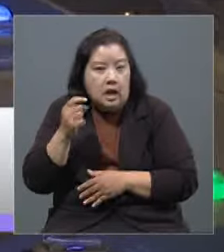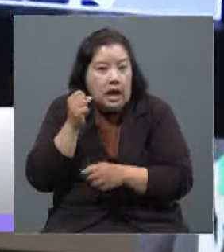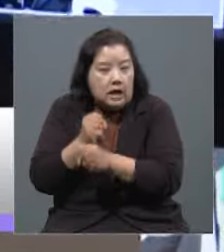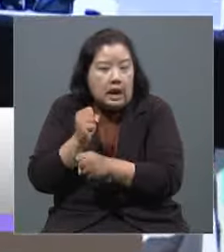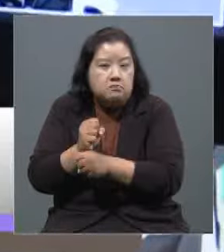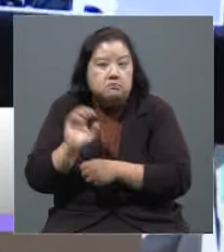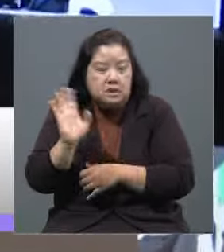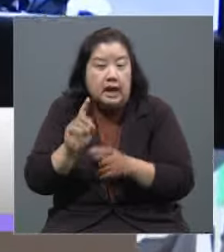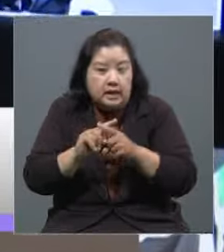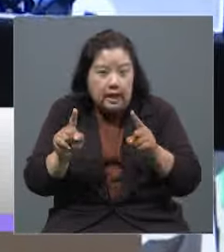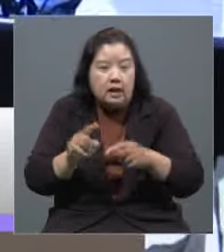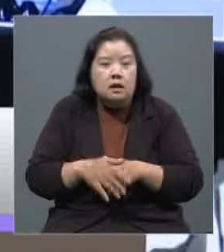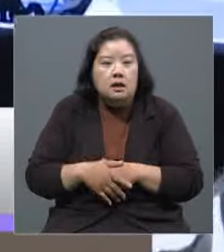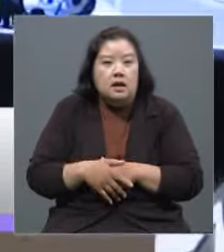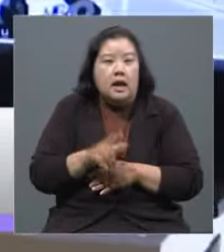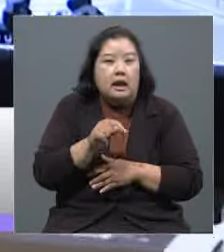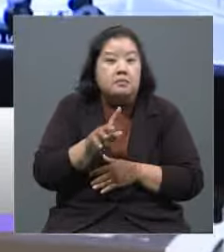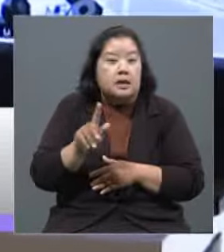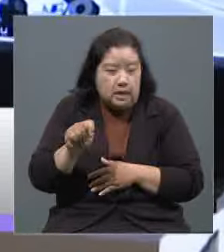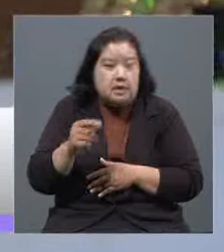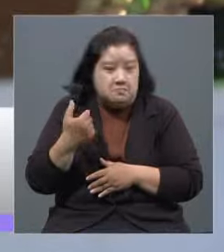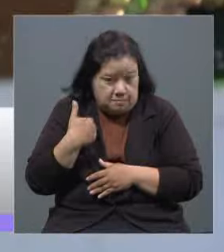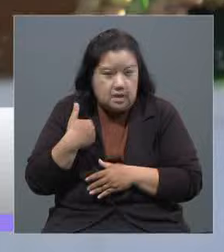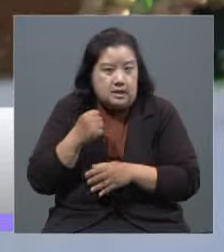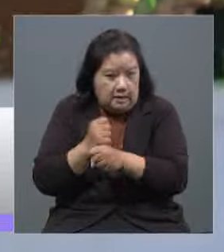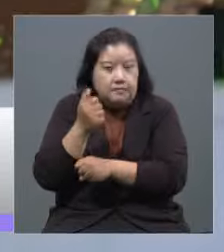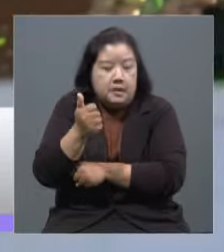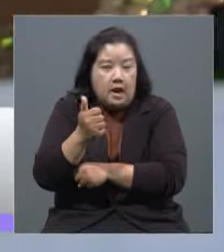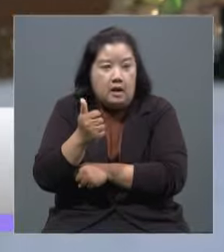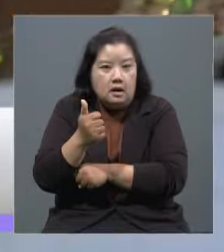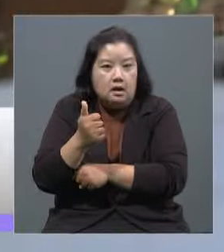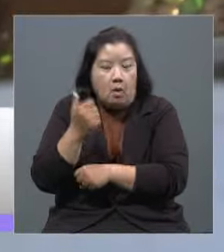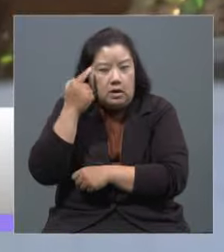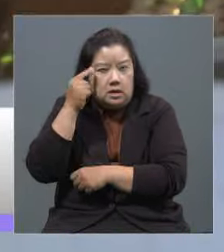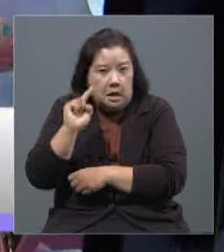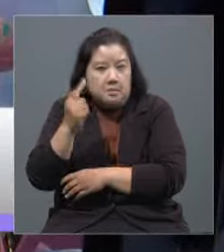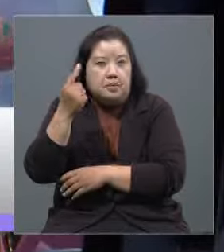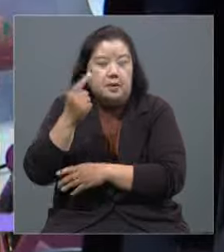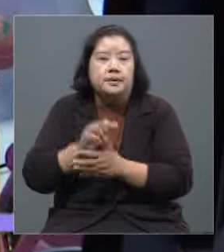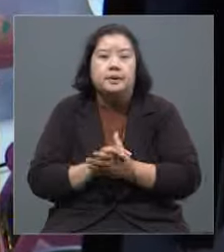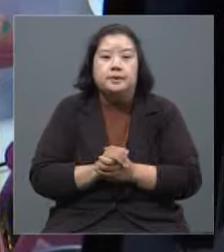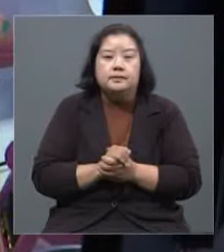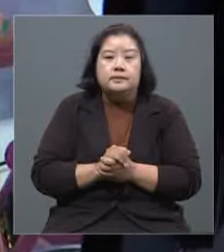ากช่อง NBT to HD สามารถปรับเปลี่ยนรองรับซอฟต์พาวเวอร์ได้ก็จะมีความทันสมัยมากขึ้นค่ะ